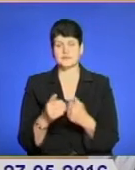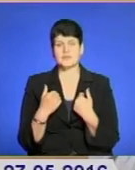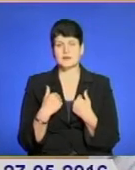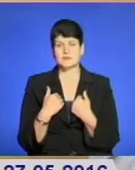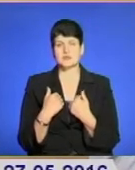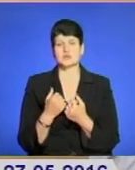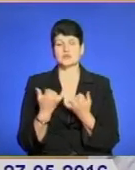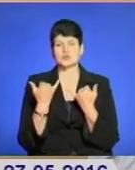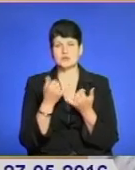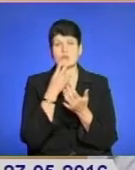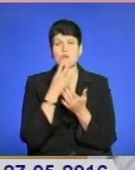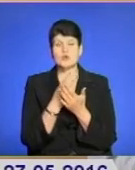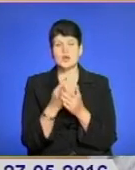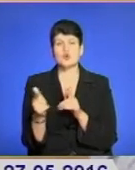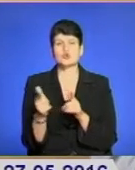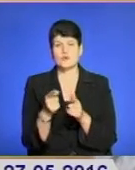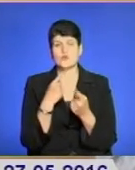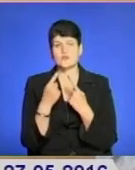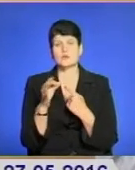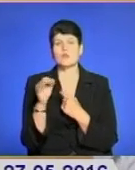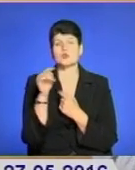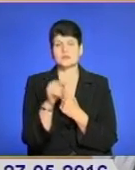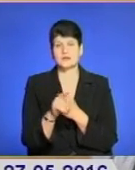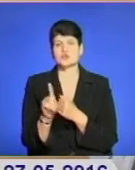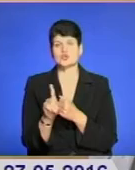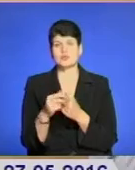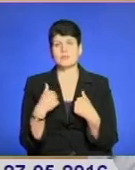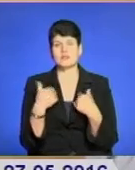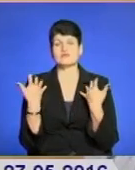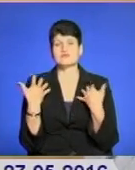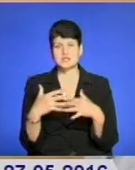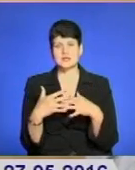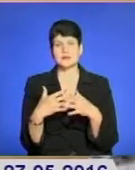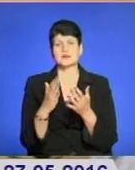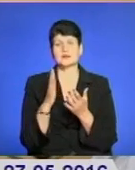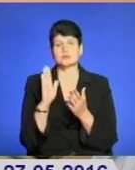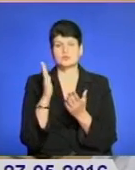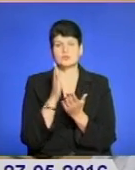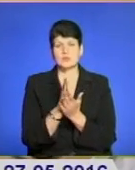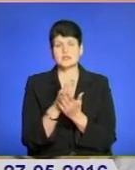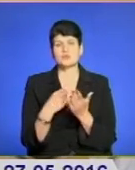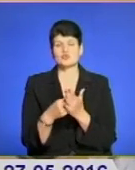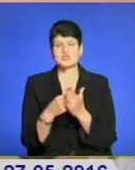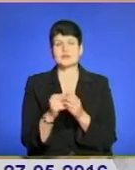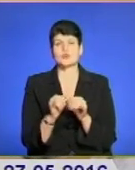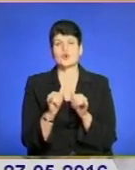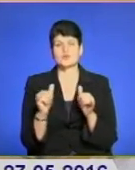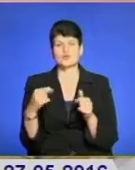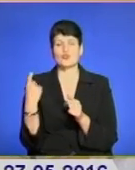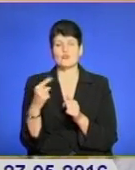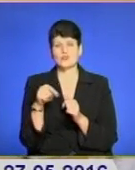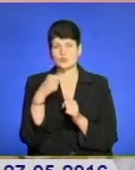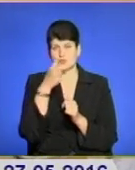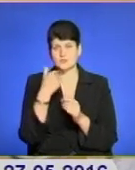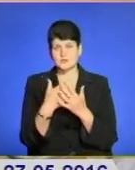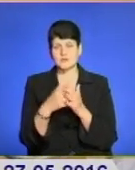по сьогоднішніх показниках готові говорити про те, що ми вже орієнтовно будемо мати бюджет розвитку області в цьому році